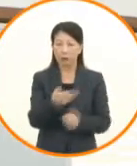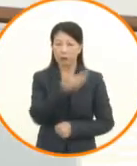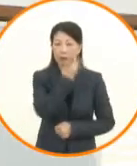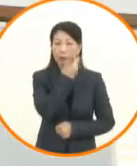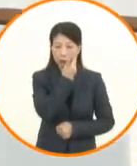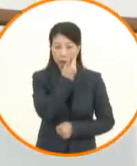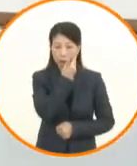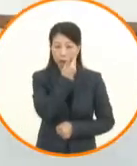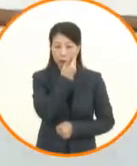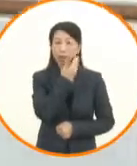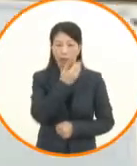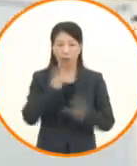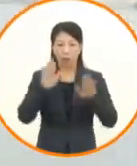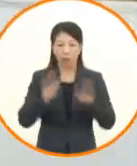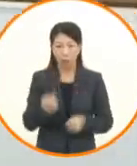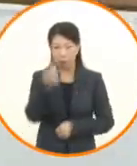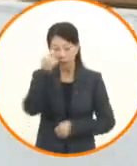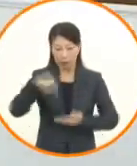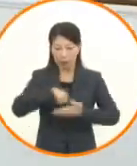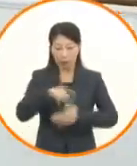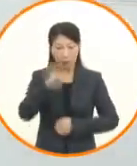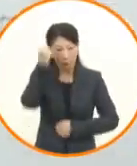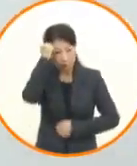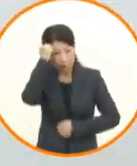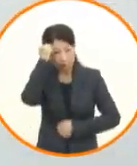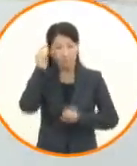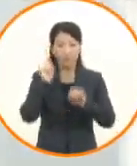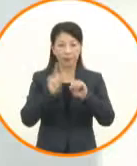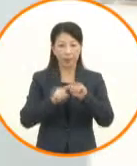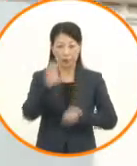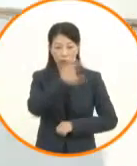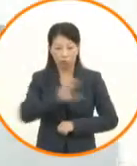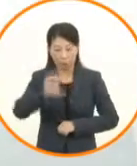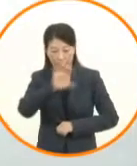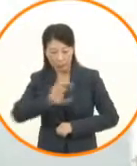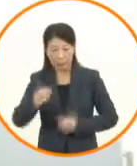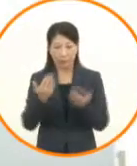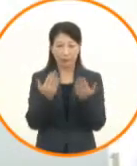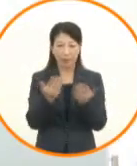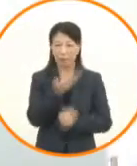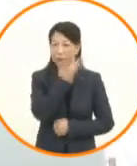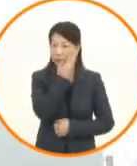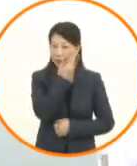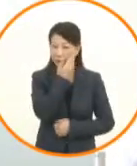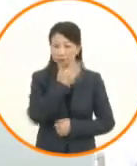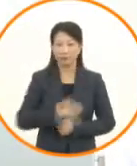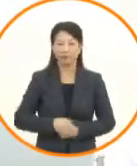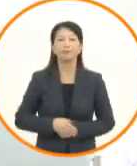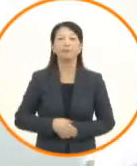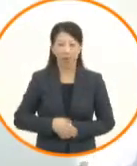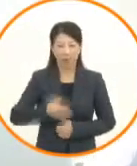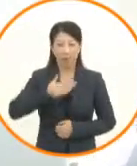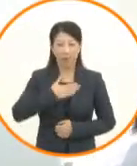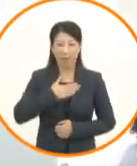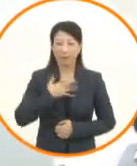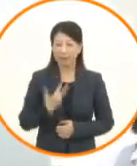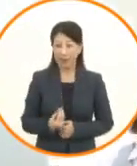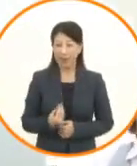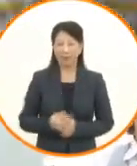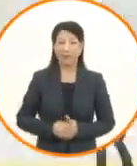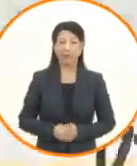だ。だから今日学んだことを忘れないためにも繰り返し学ぶことが大事なんだ。 はい、わかりました